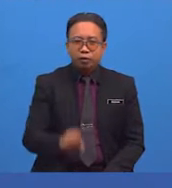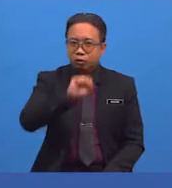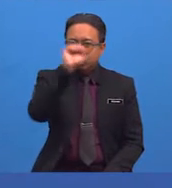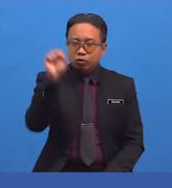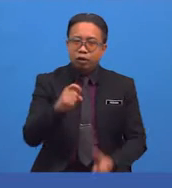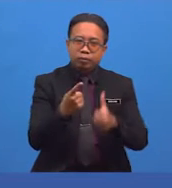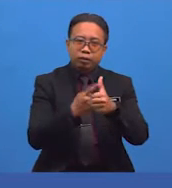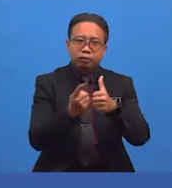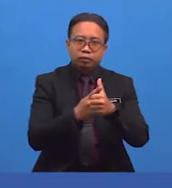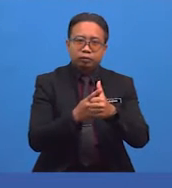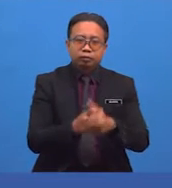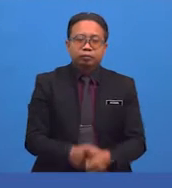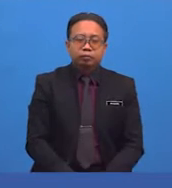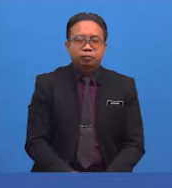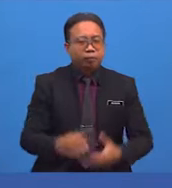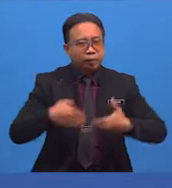Soalan pertama,